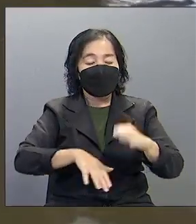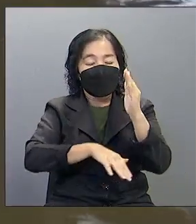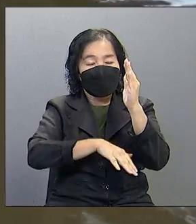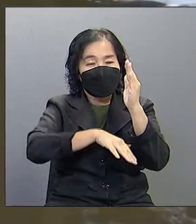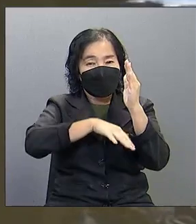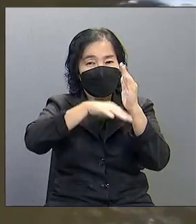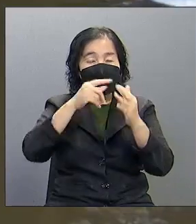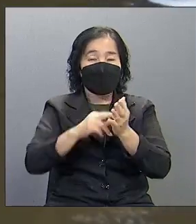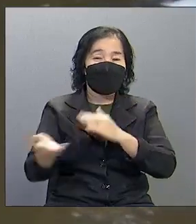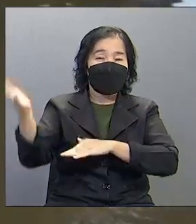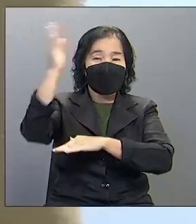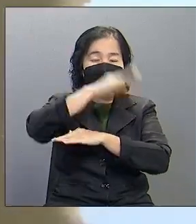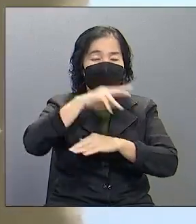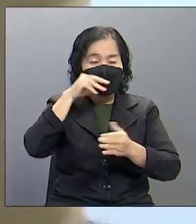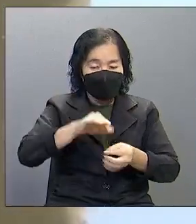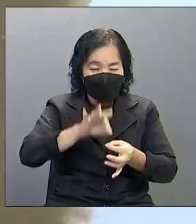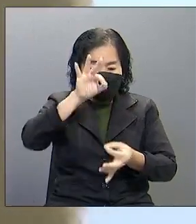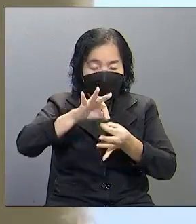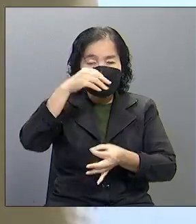น้อยวนและ 10 cm le่นกัท่ะ